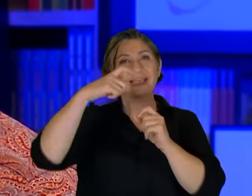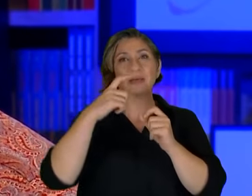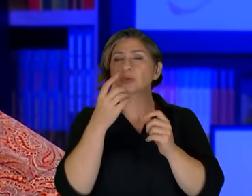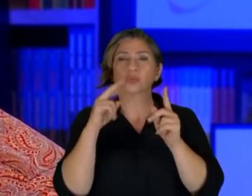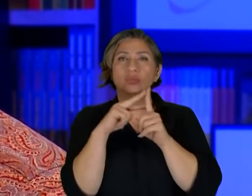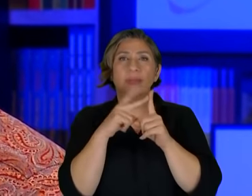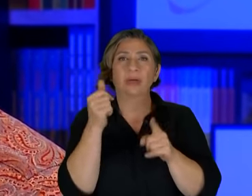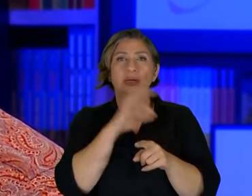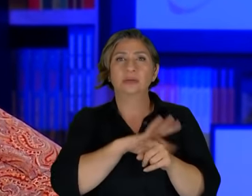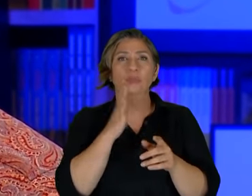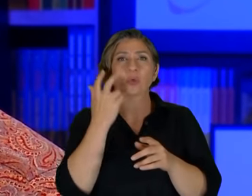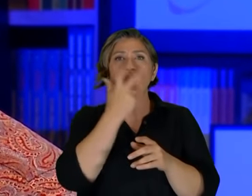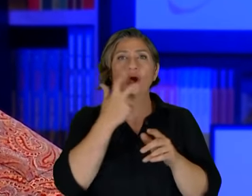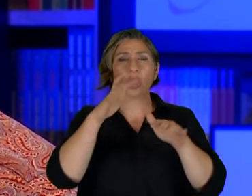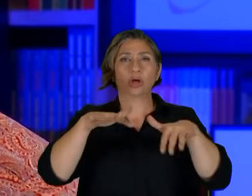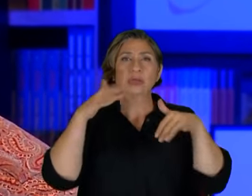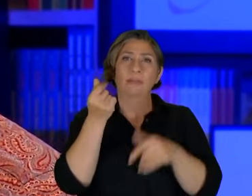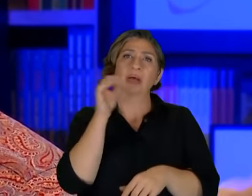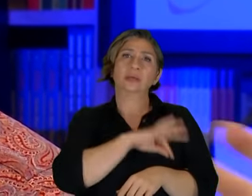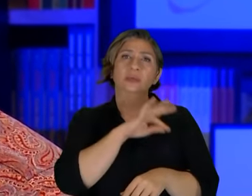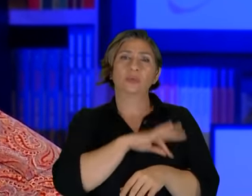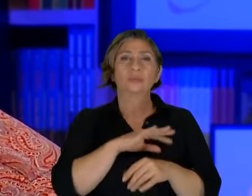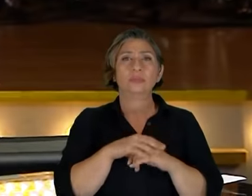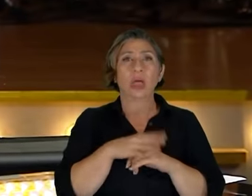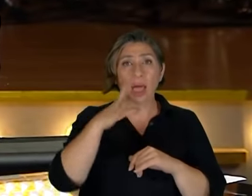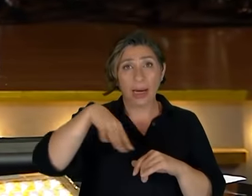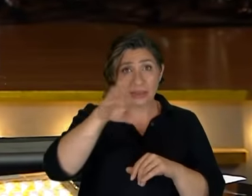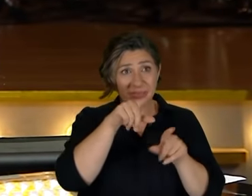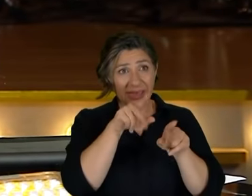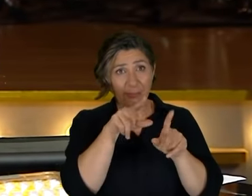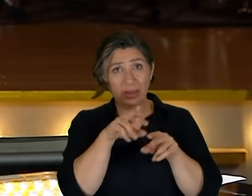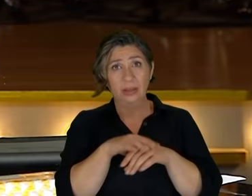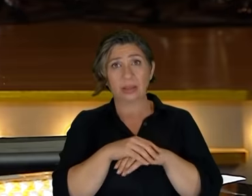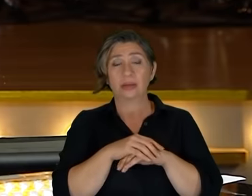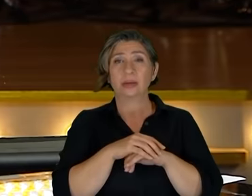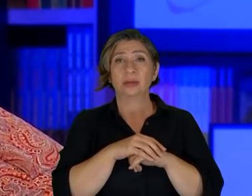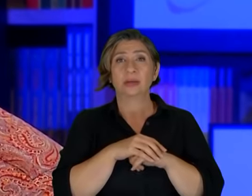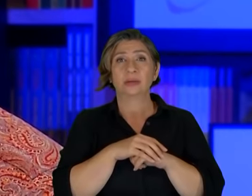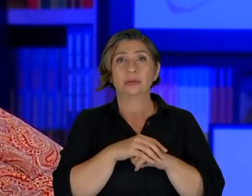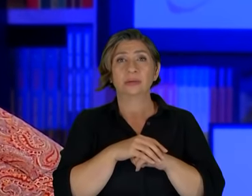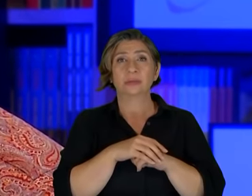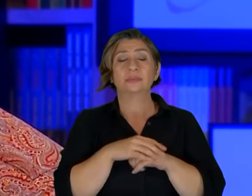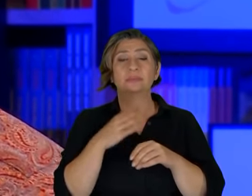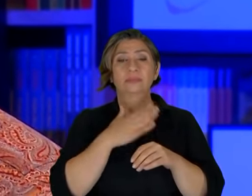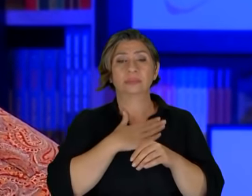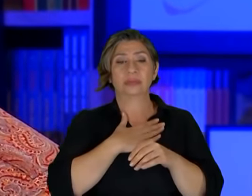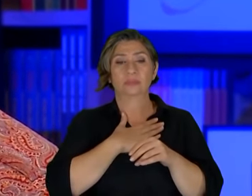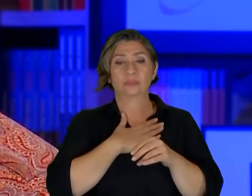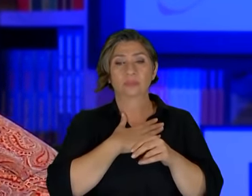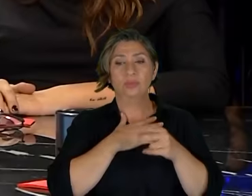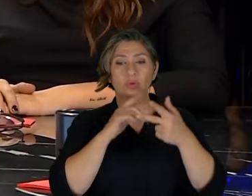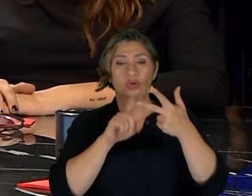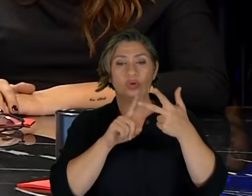para kazanmıyorum. Hmm. Konserden kazanıyorum. Konserlerden. Ve herkes mi böyle? Yani bizim üçüncü yeniler